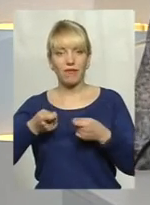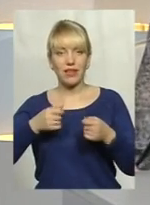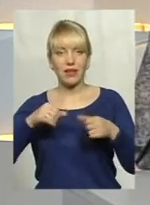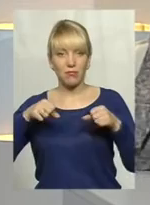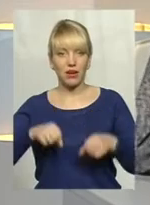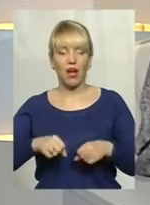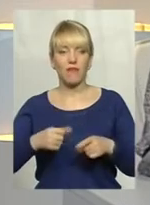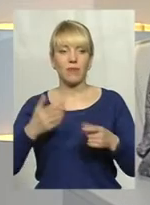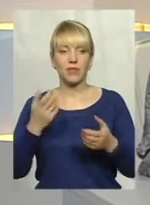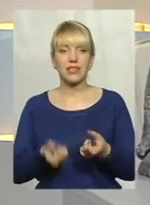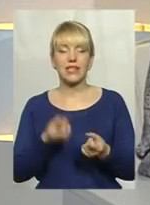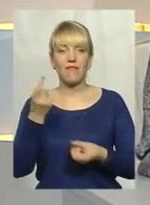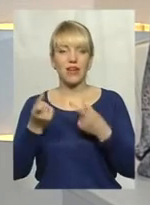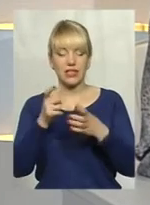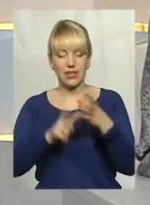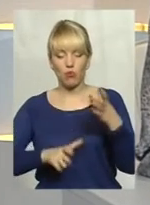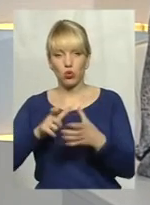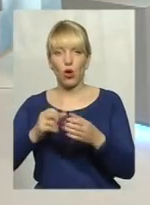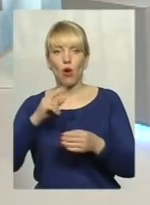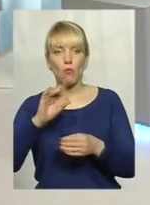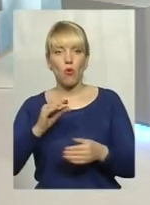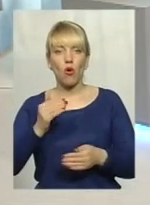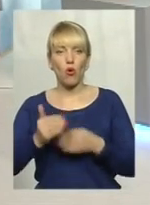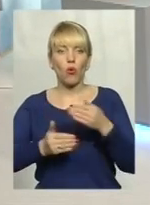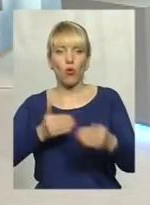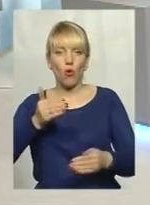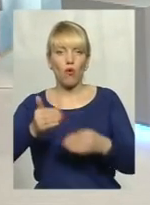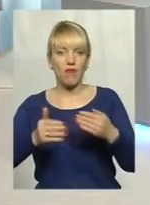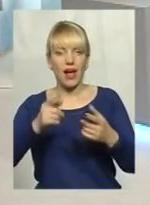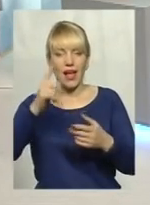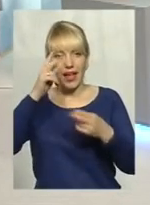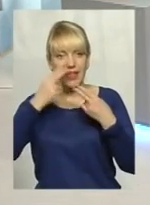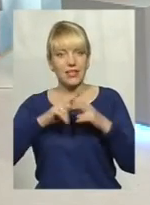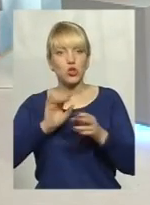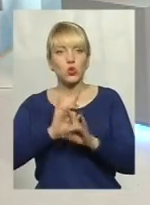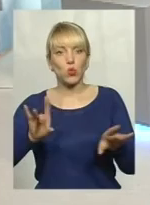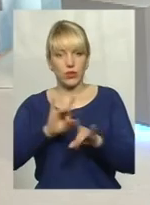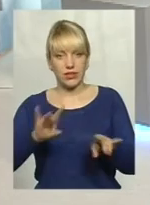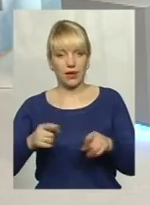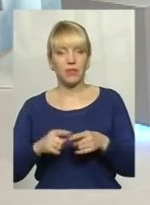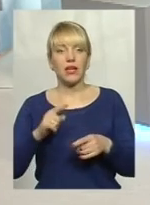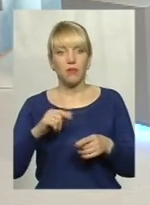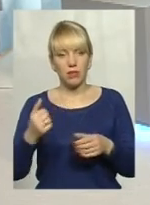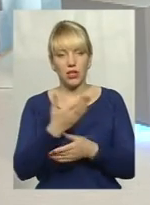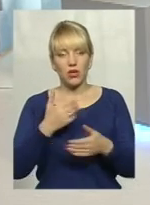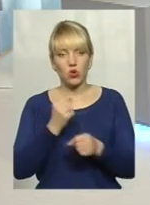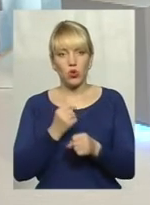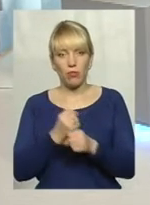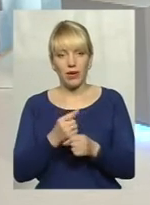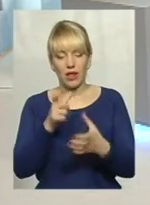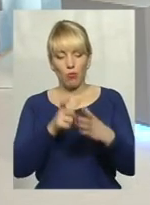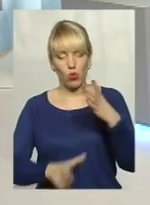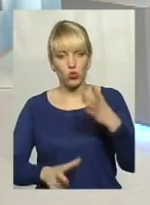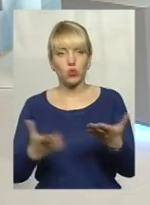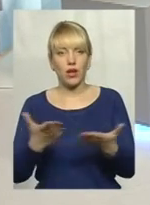такі, покрокова інструкція, так я розумію? Так, ми розробили в першу чергу і брошуру, яка